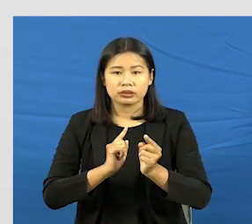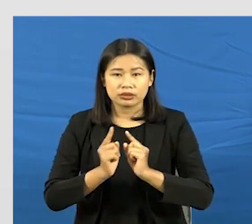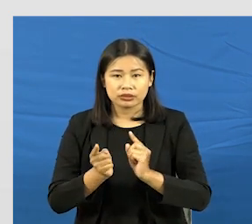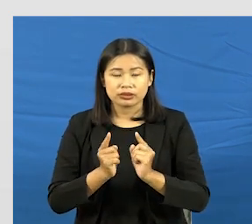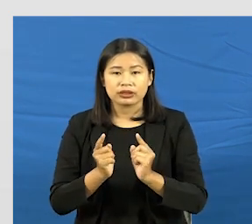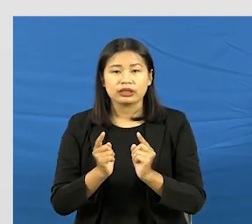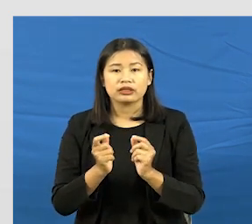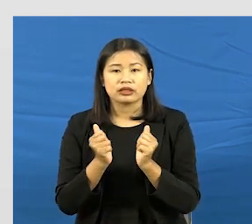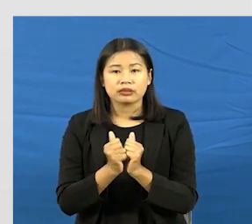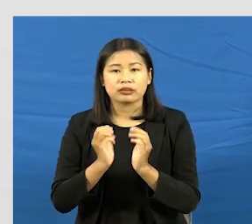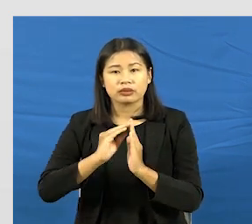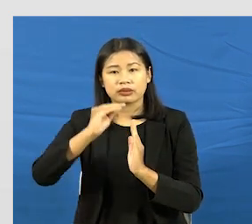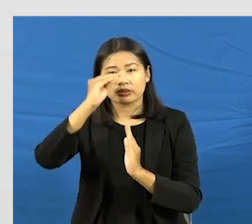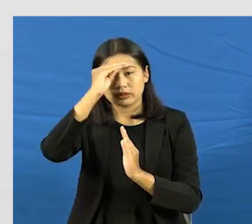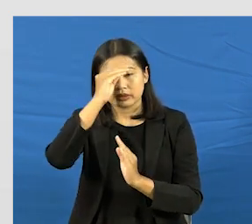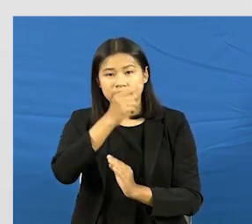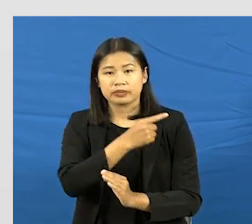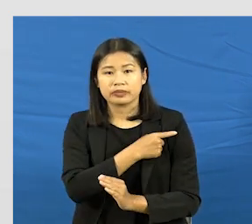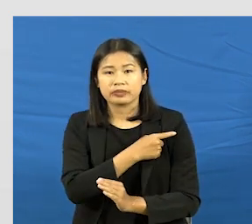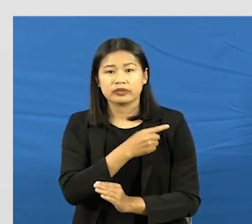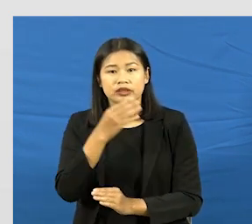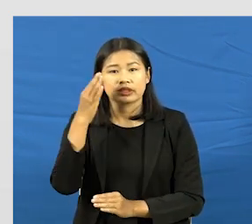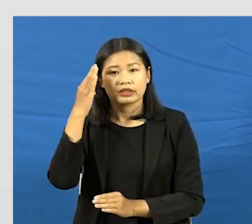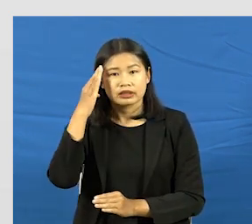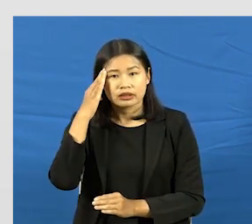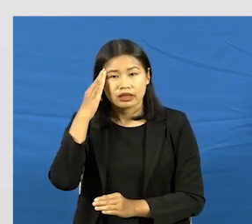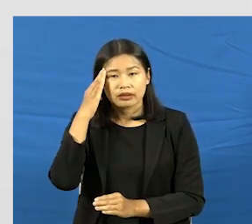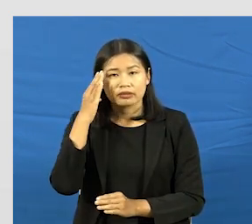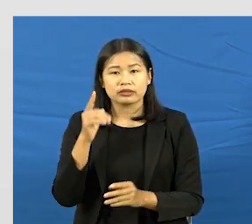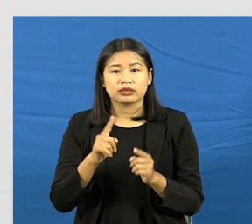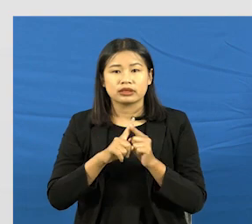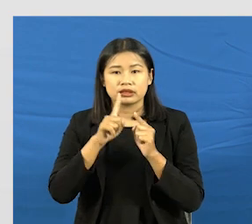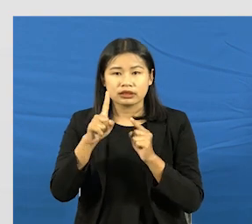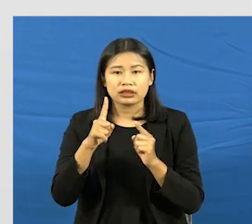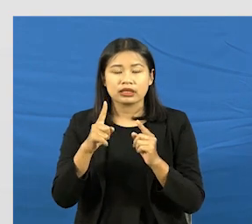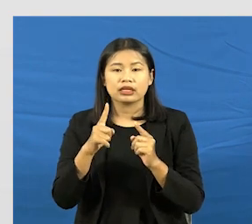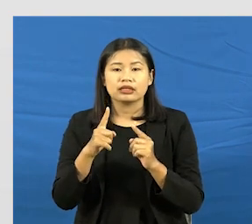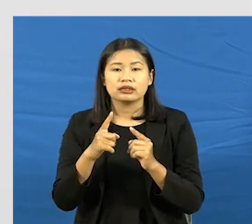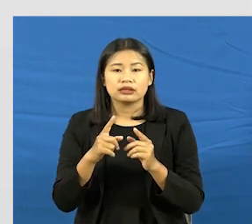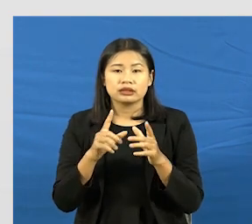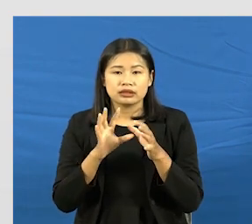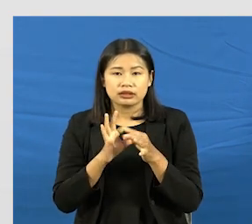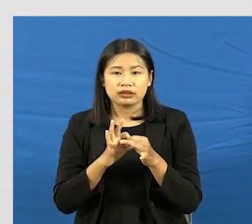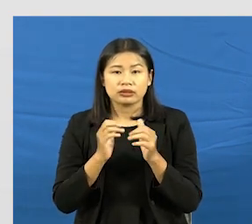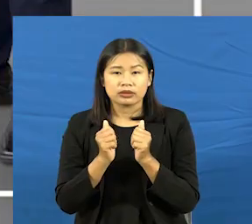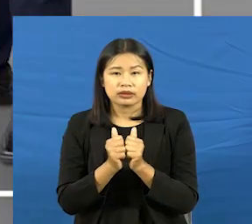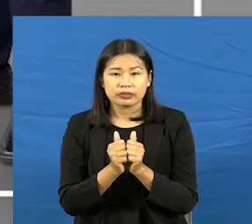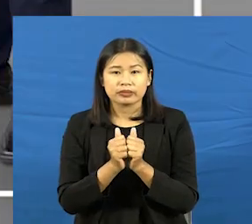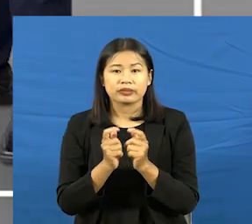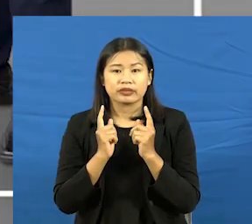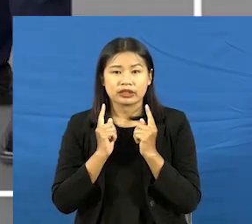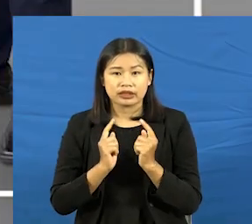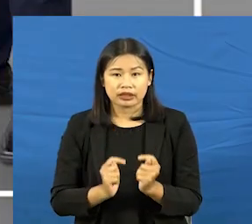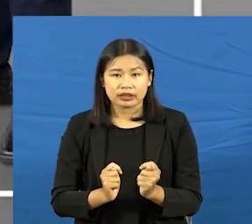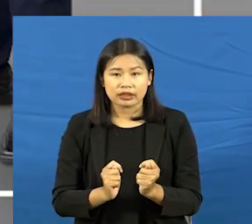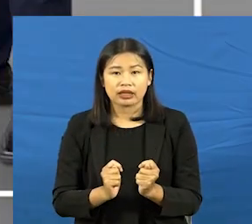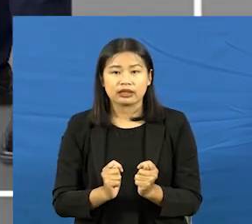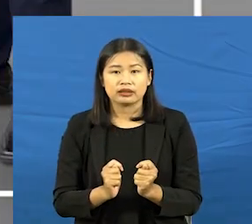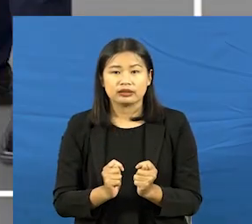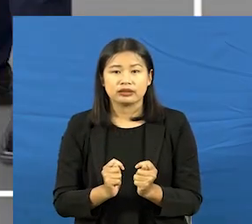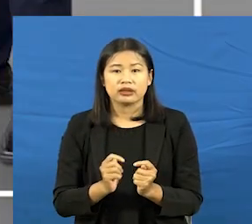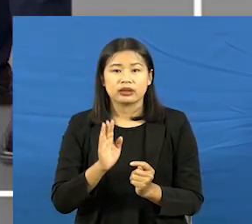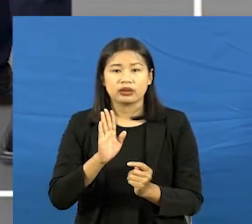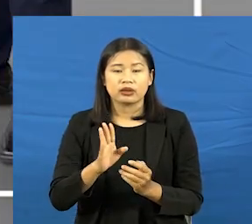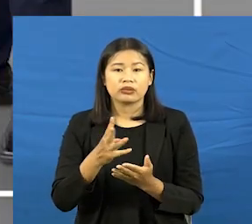จะพูดคุยให้กับนักศึกษาใหม่รับทราบก็คือเรื่องของระเบียบการแต่งกายนะครับเรื่องของ